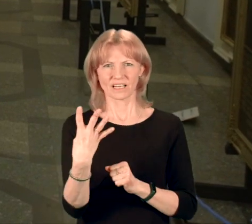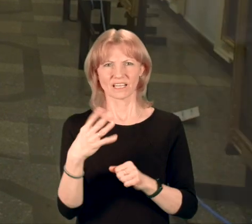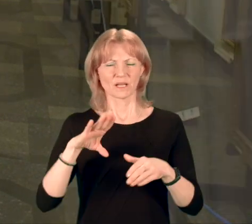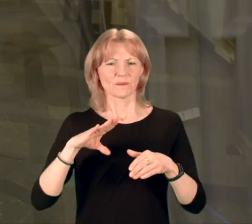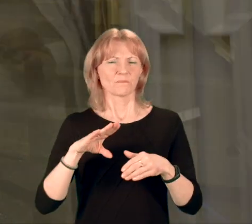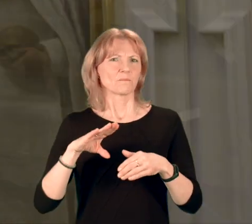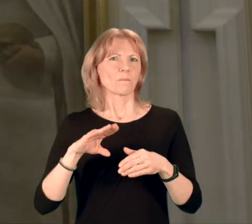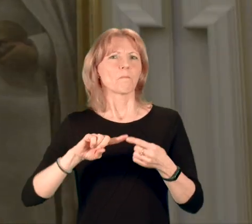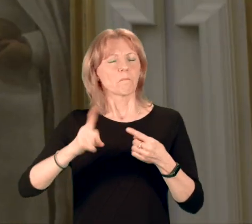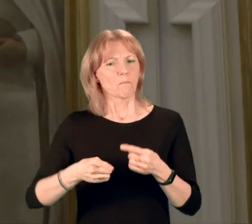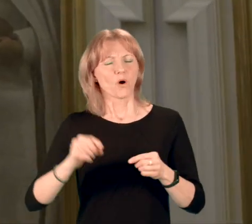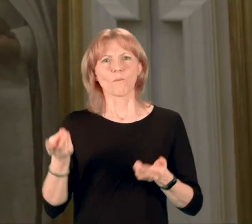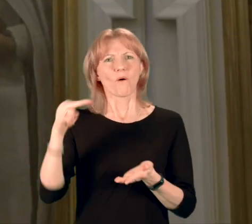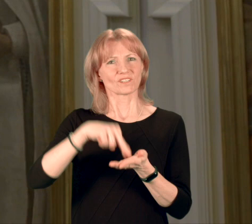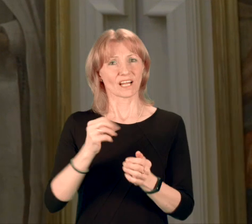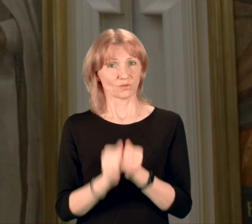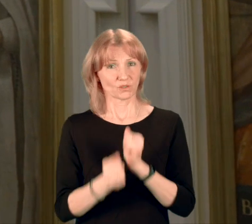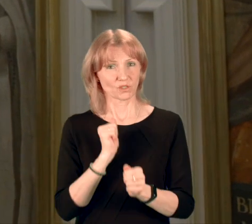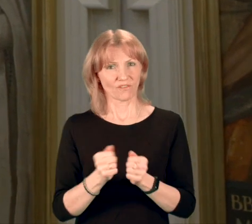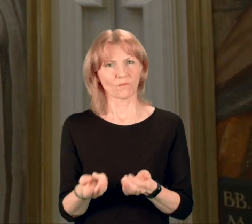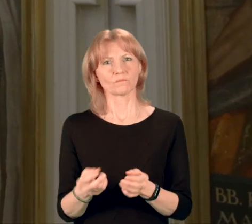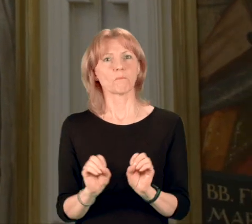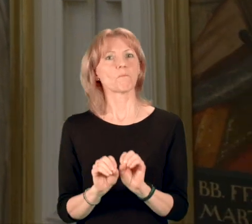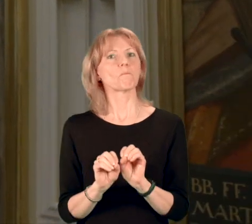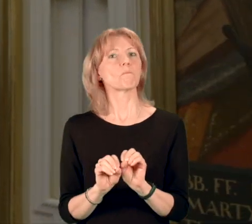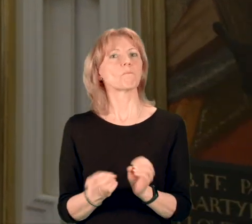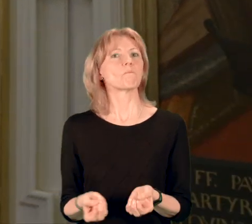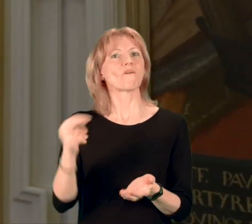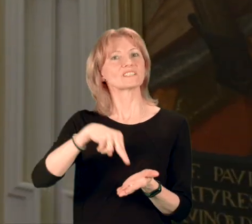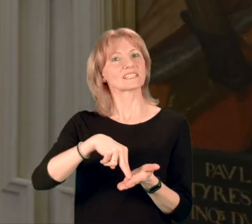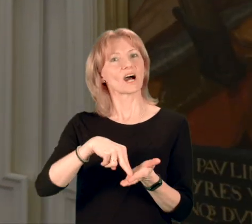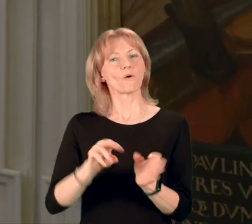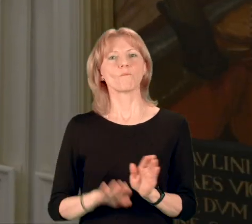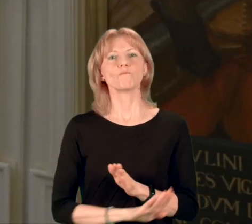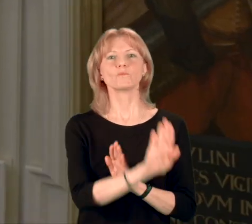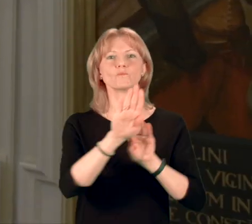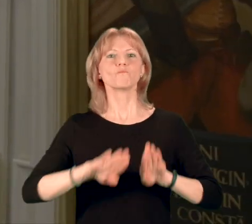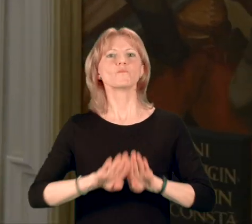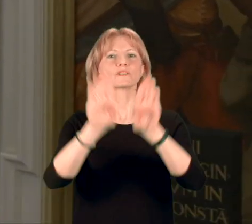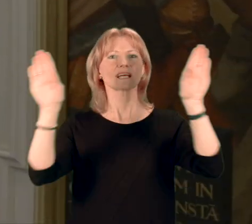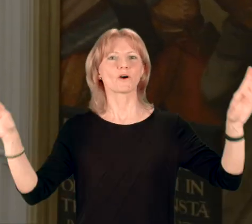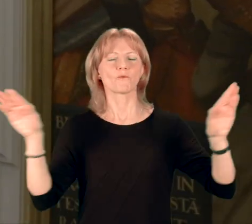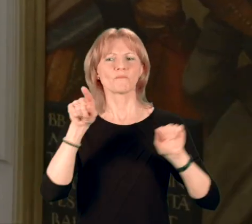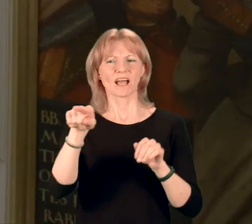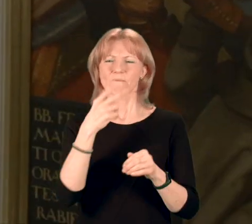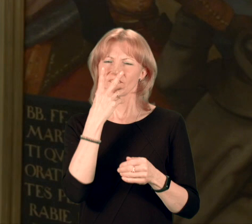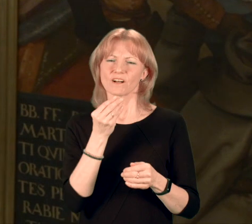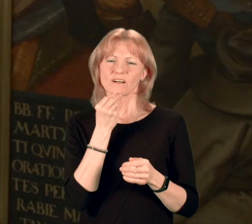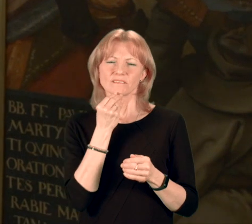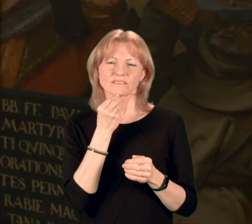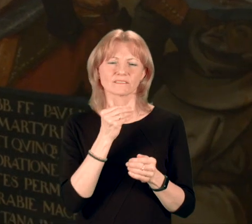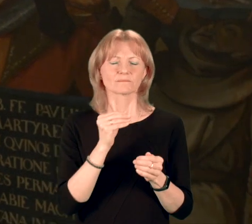represji za wspieranie powstania styczniowego, utworzono muzeum. Tutejsze zbiory prezentują okres 600 lat